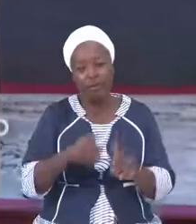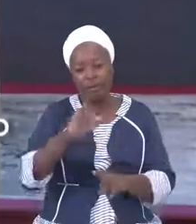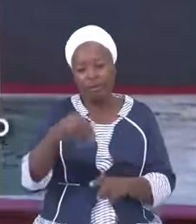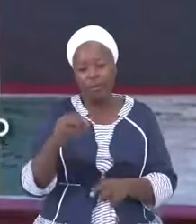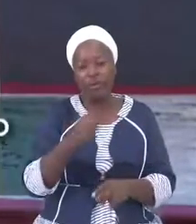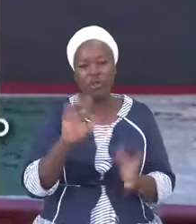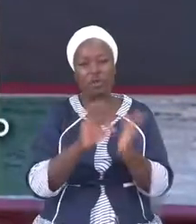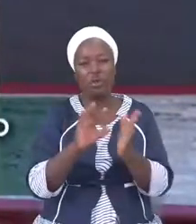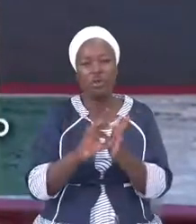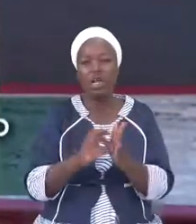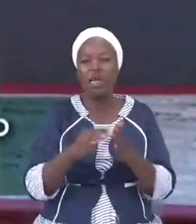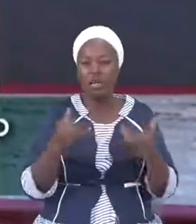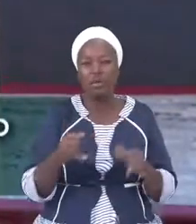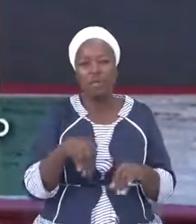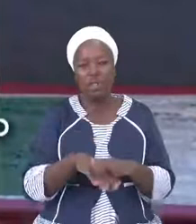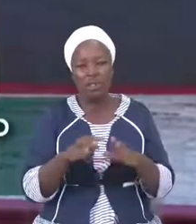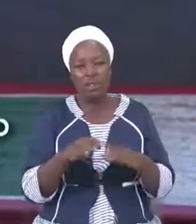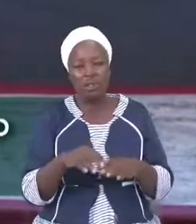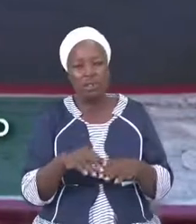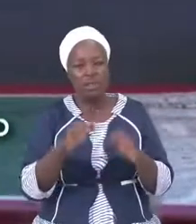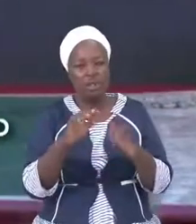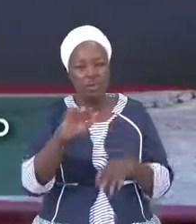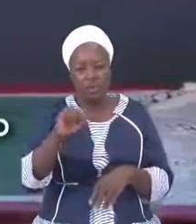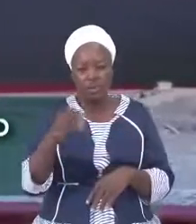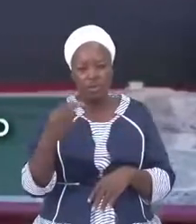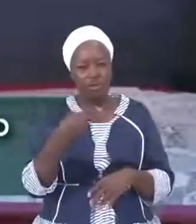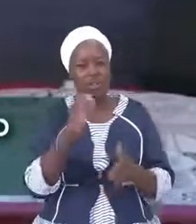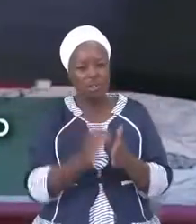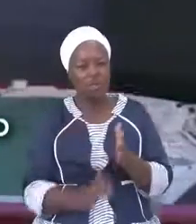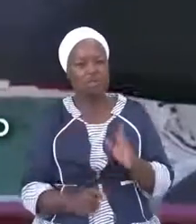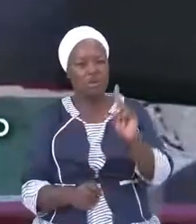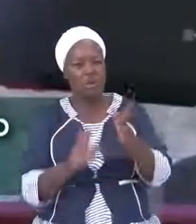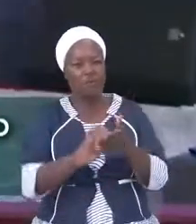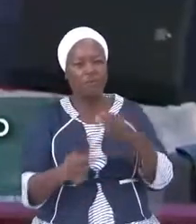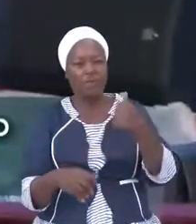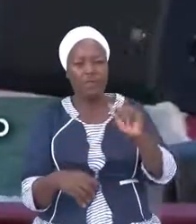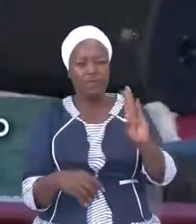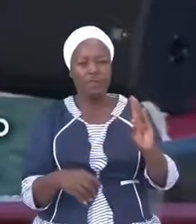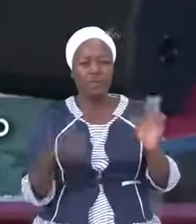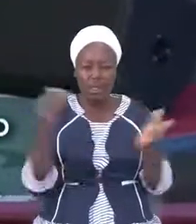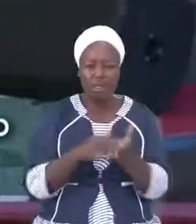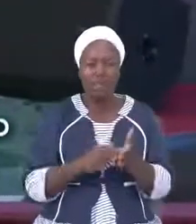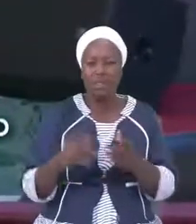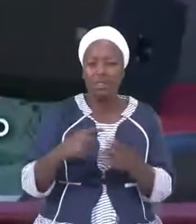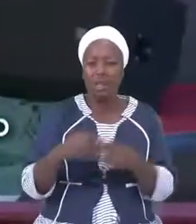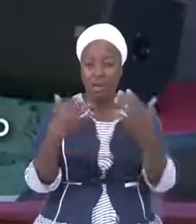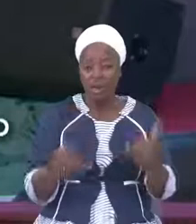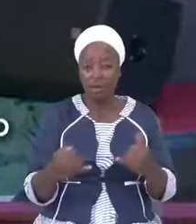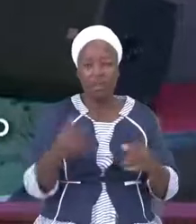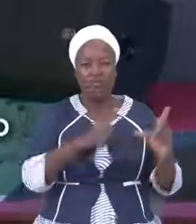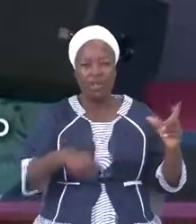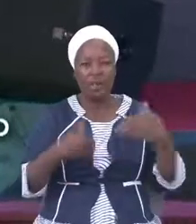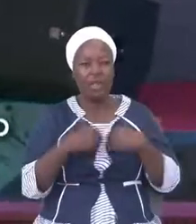récit de Jonas. Jonas 1, verset 17. Jonas 2, verset